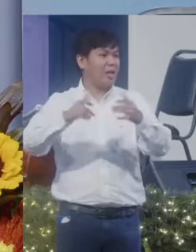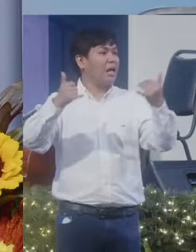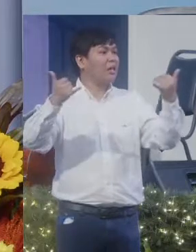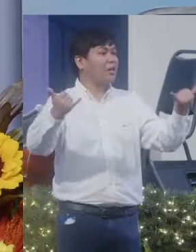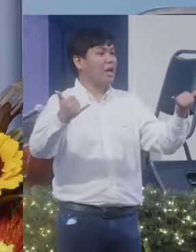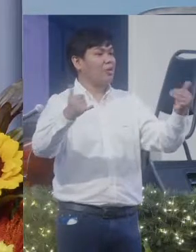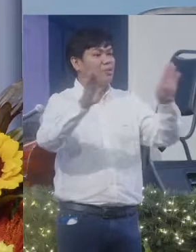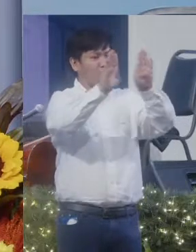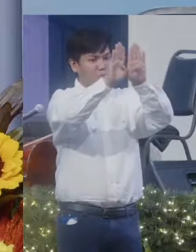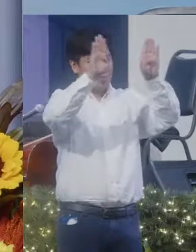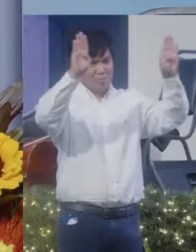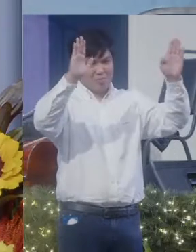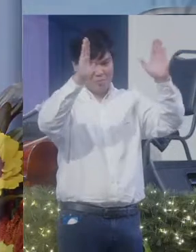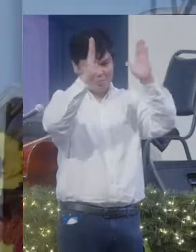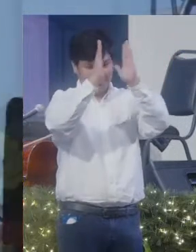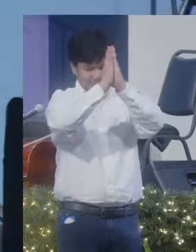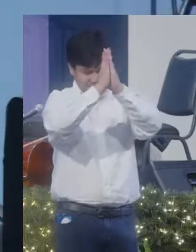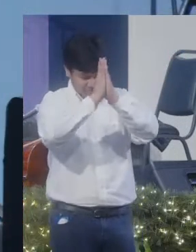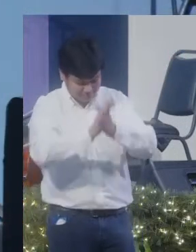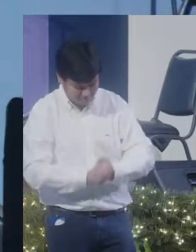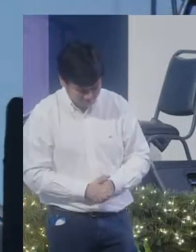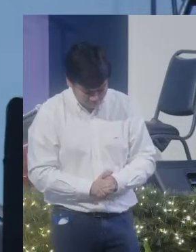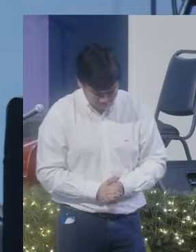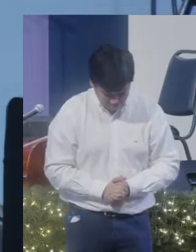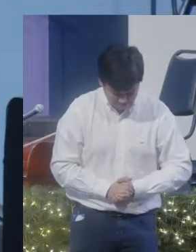saglit na manalangin.